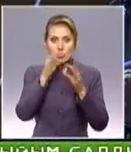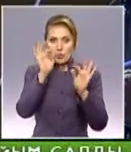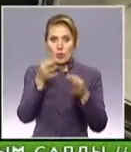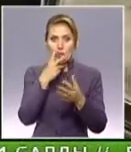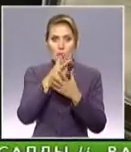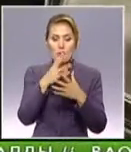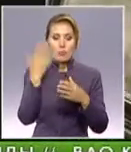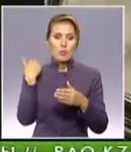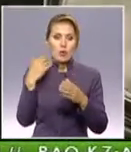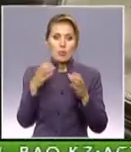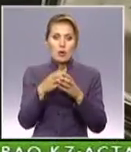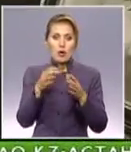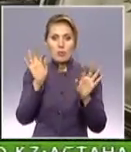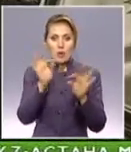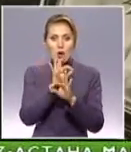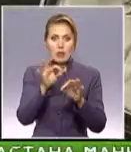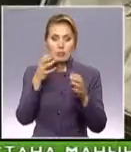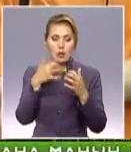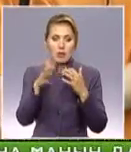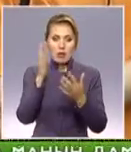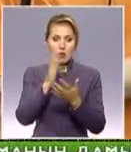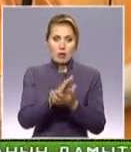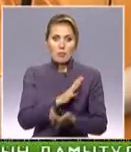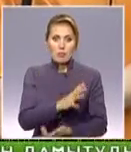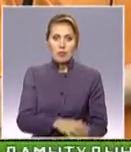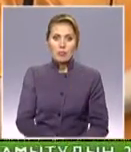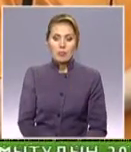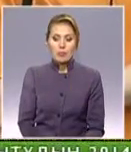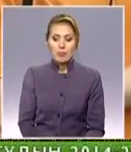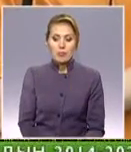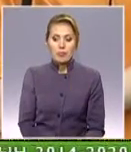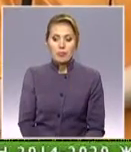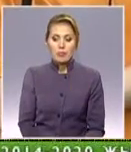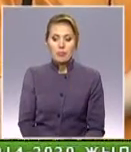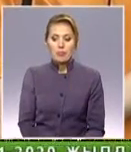бұрыннан топ болып ән шырқап жүргендер де бар.